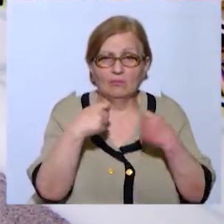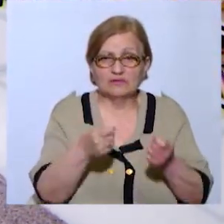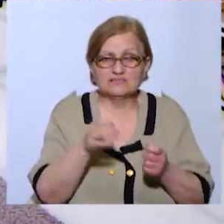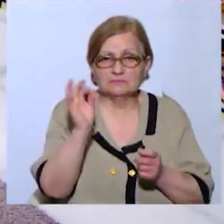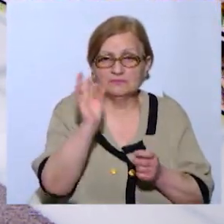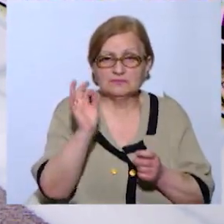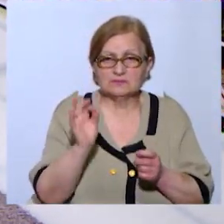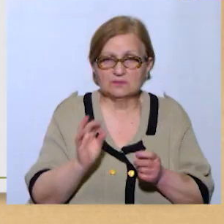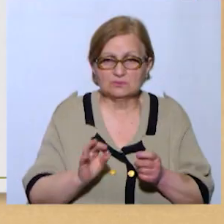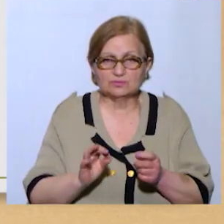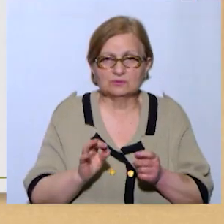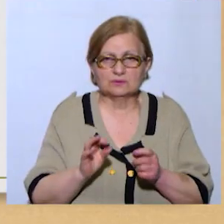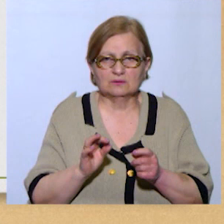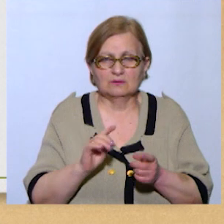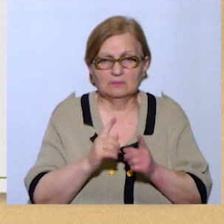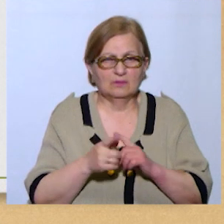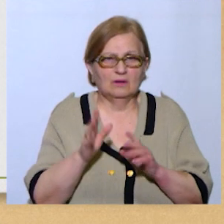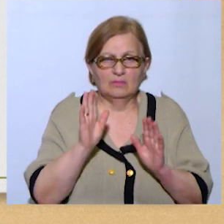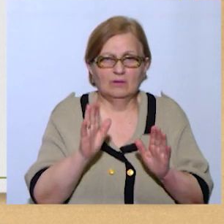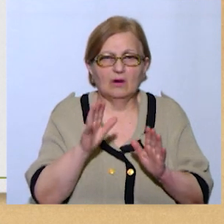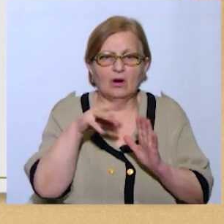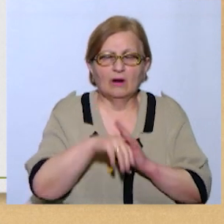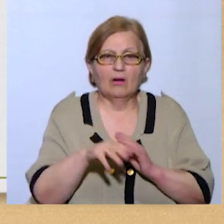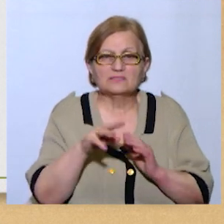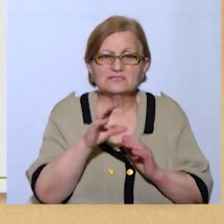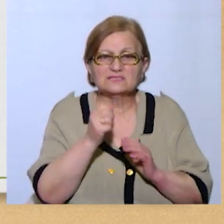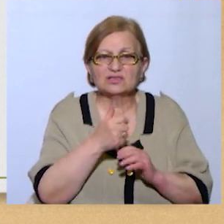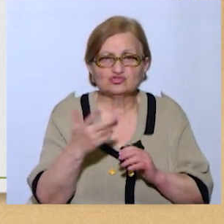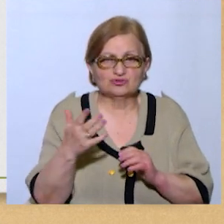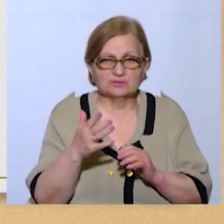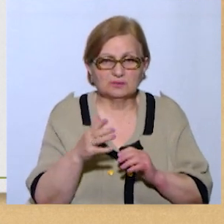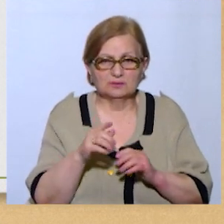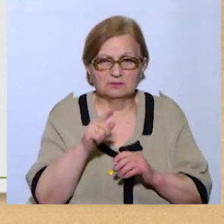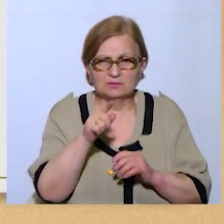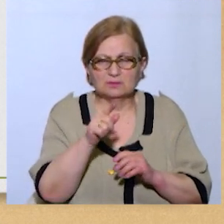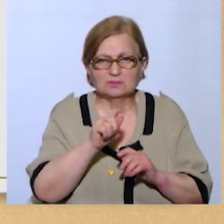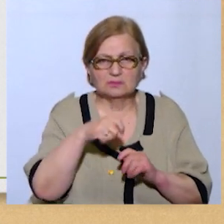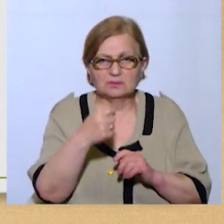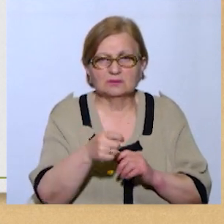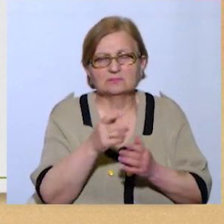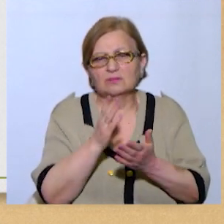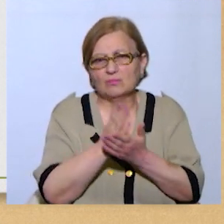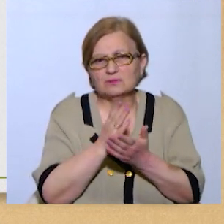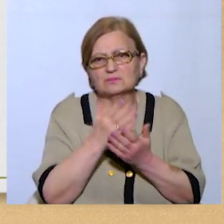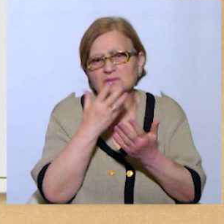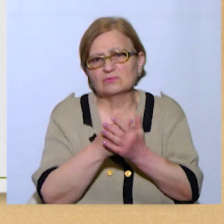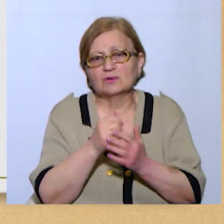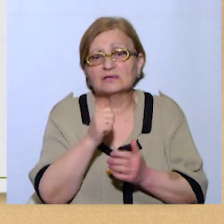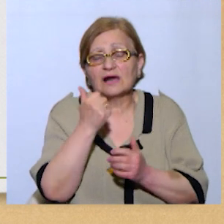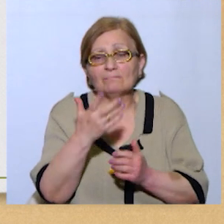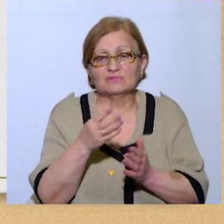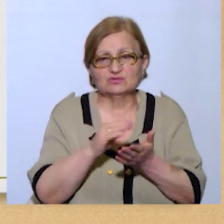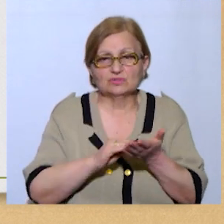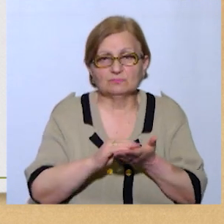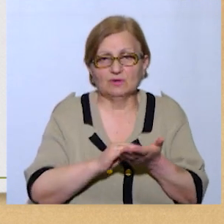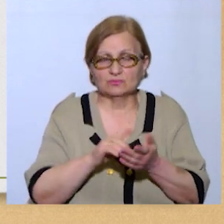სიხშირე, მოცულობა უკაცრავად. თითოეულ მონაცემს გააჩნია თავისი სიხშირე, ეს ნიშნავს თუ რამდენჯერ მეორდება იგი